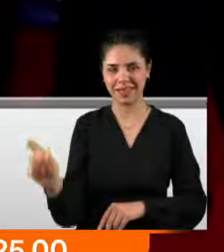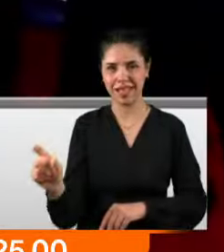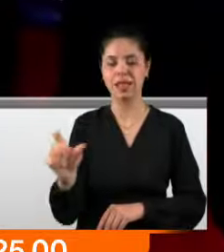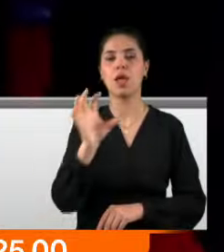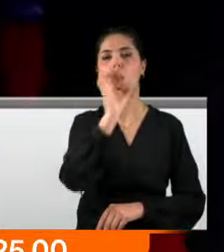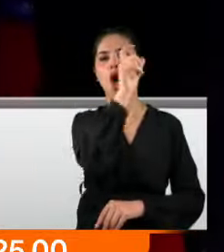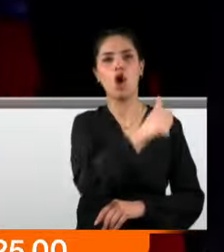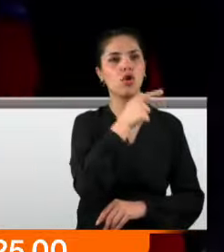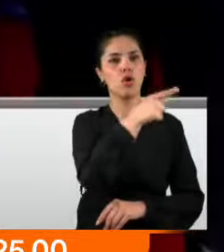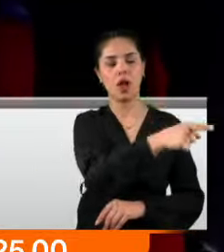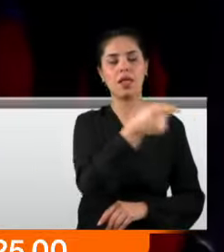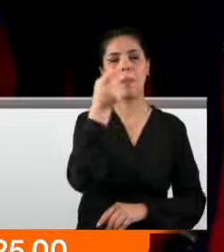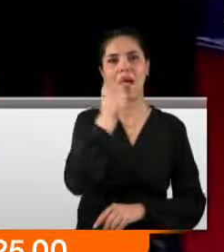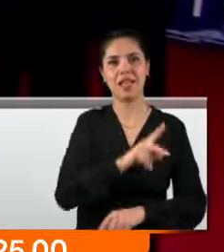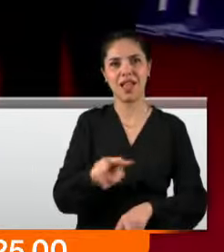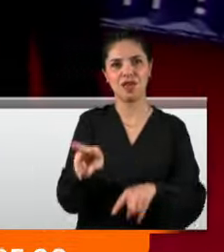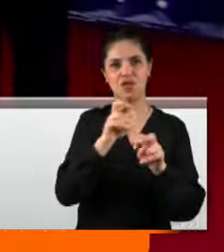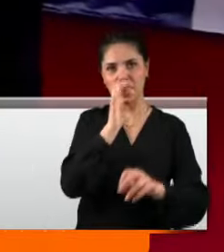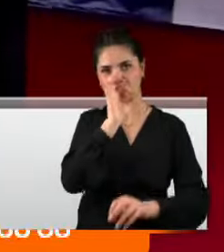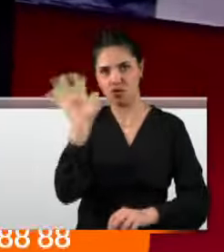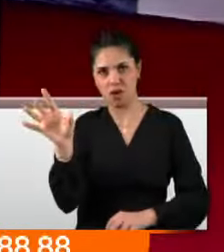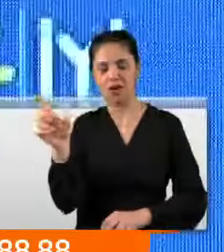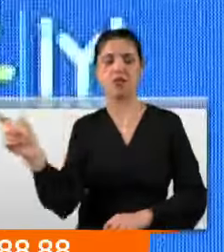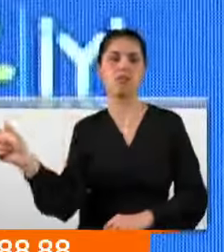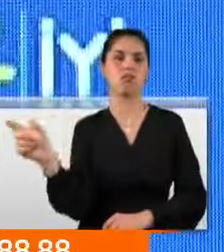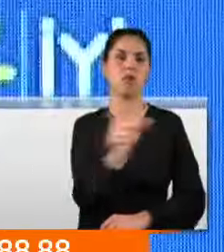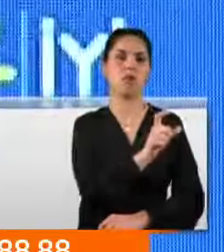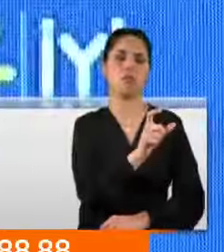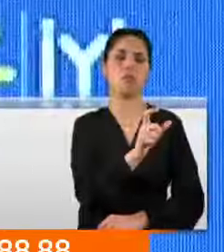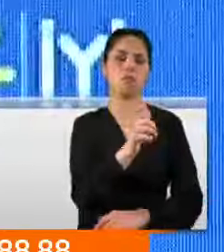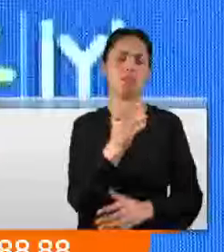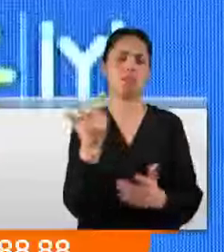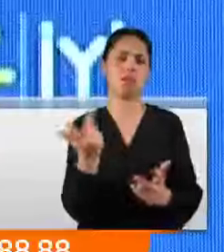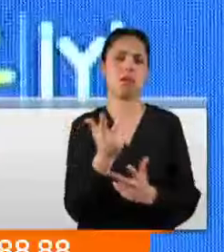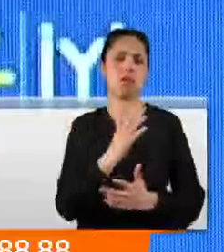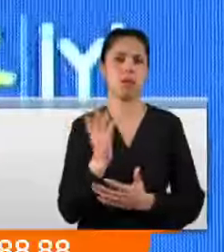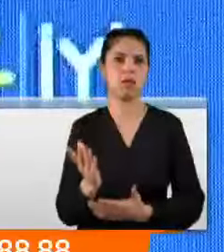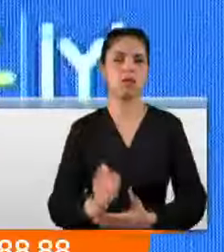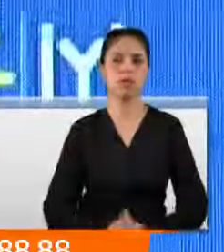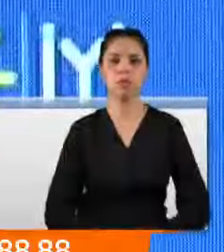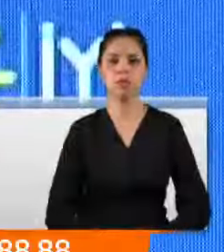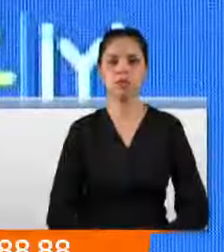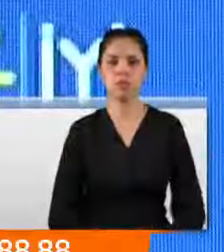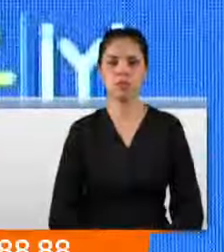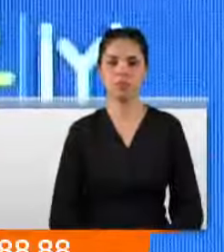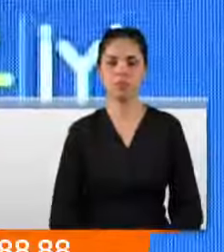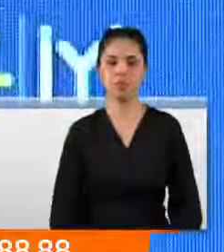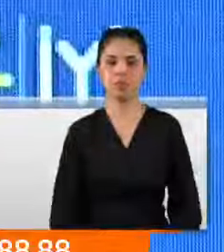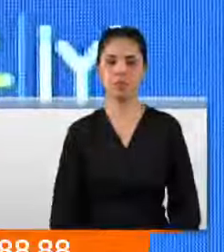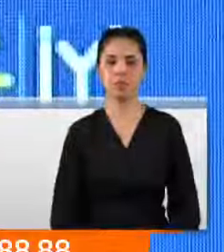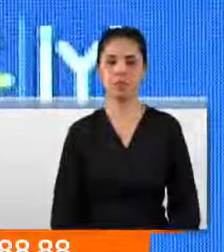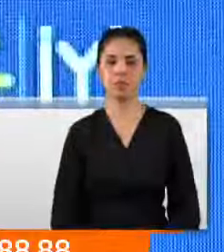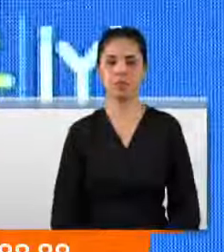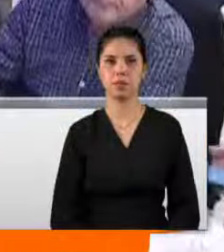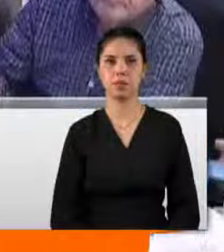Özel'in adaylarınızı çekin çağrısına da verdi veriştirdi. Ve geldiğimiz noktada artık işi iyice